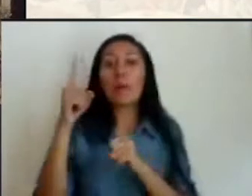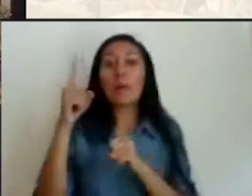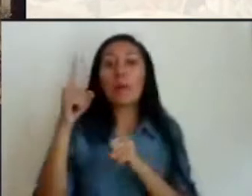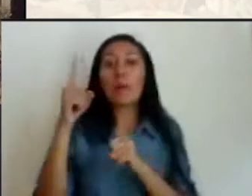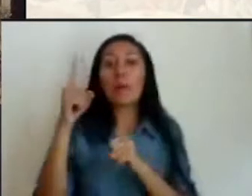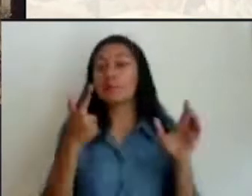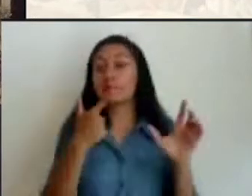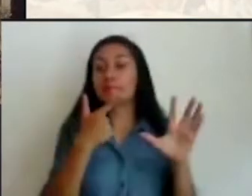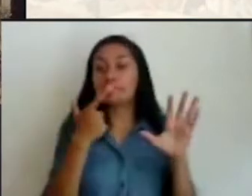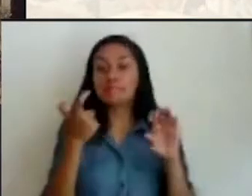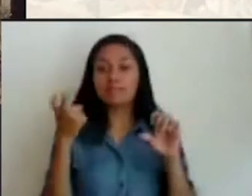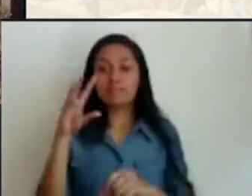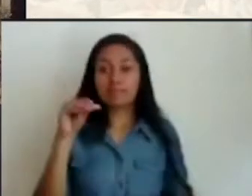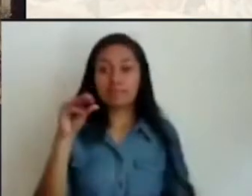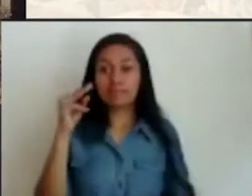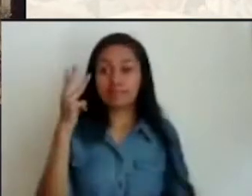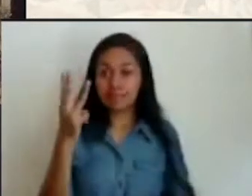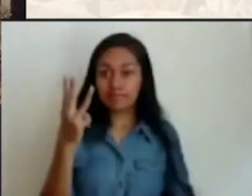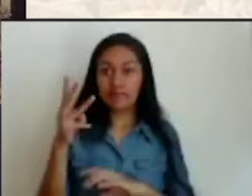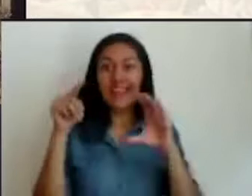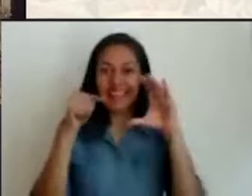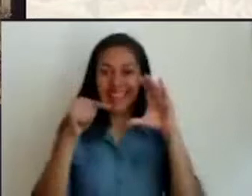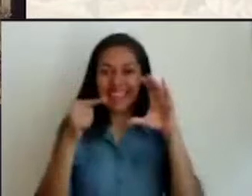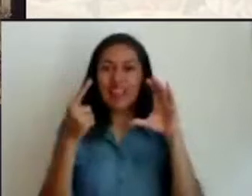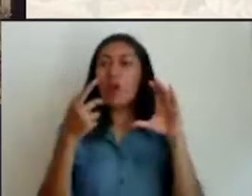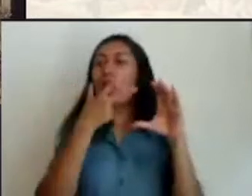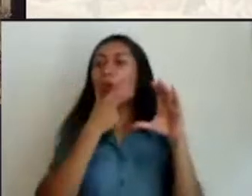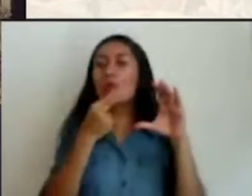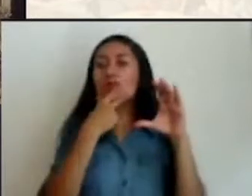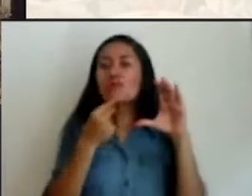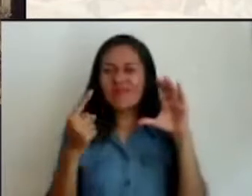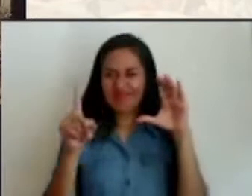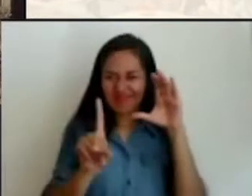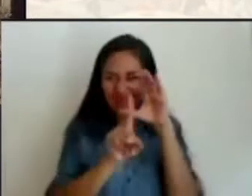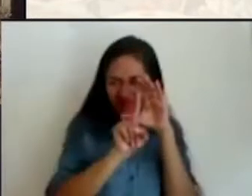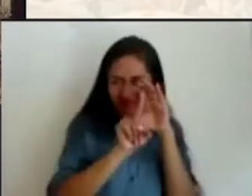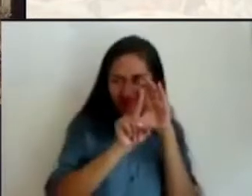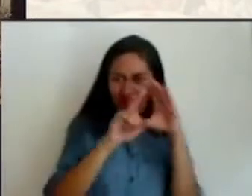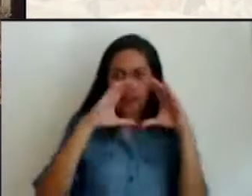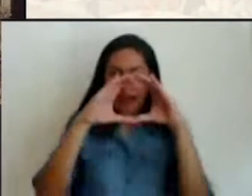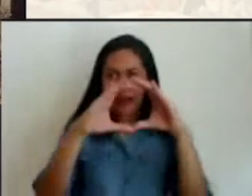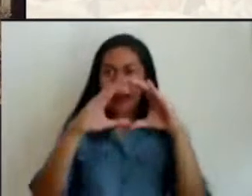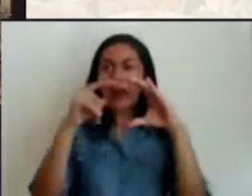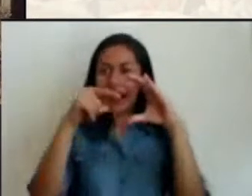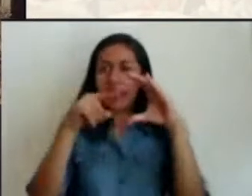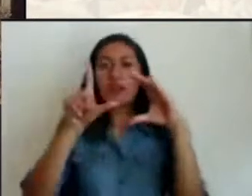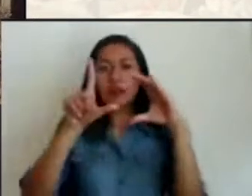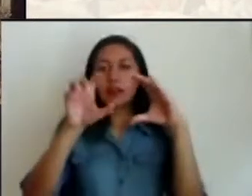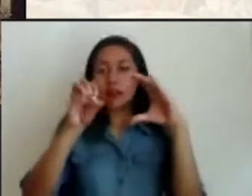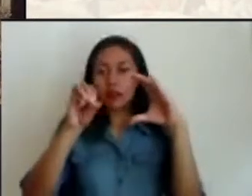como dogo a Lodovico Manin y en la parte, en el verso, está otra vez la